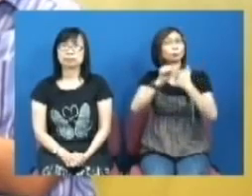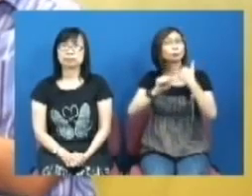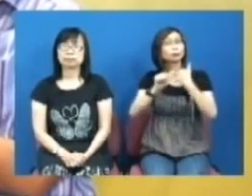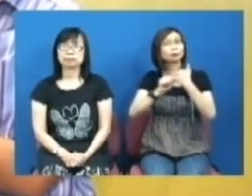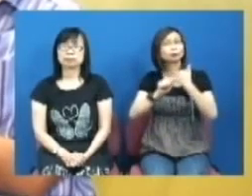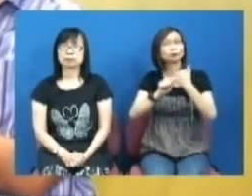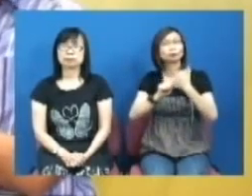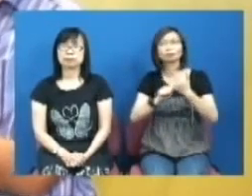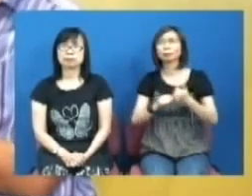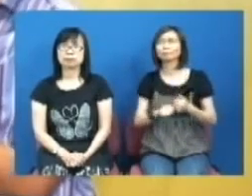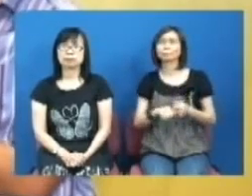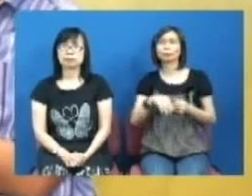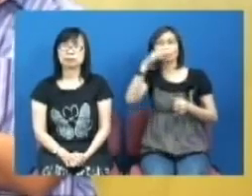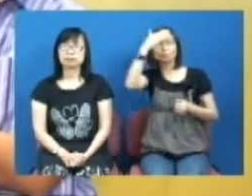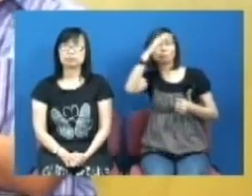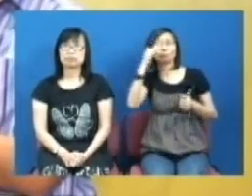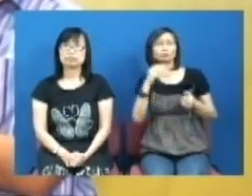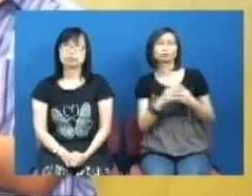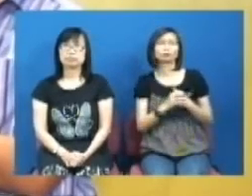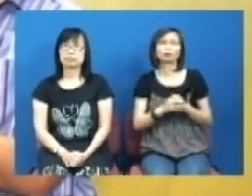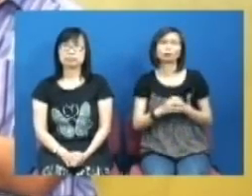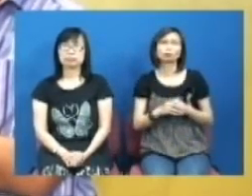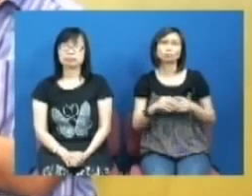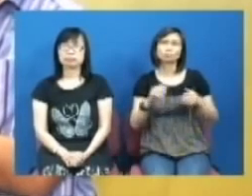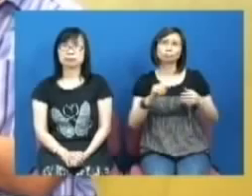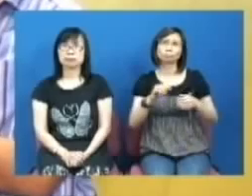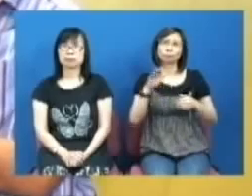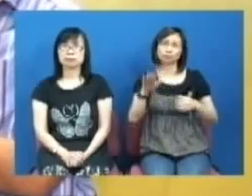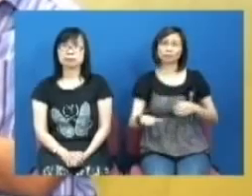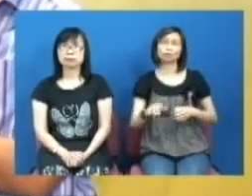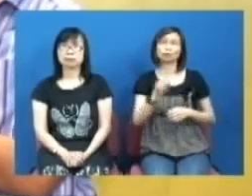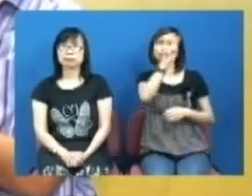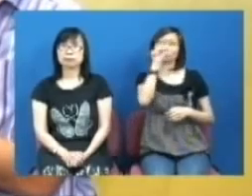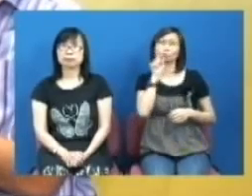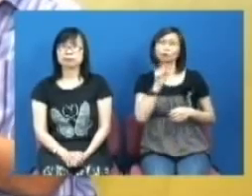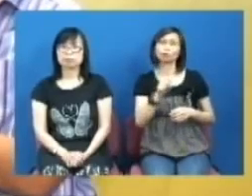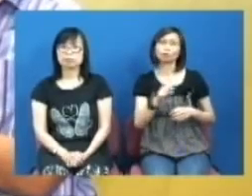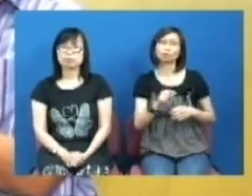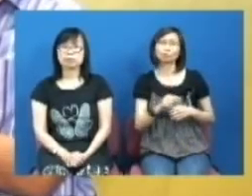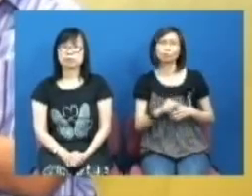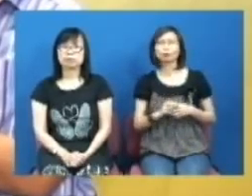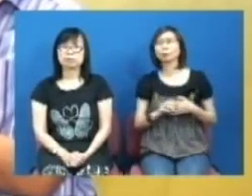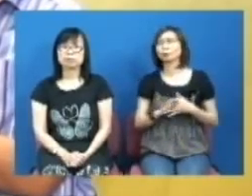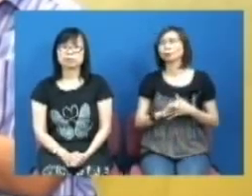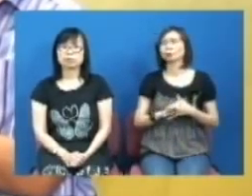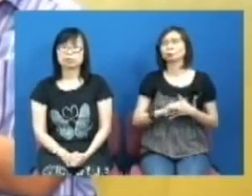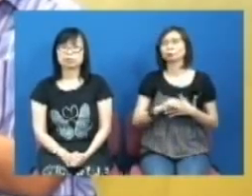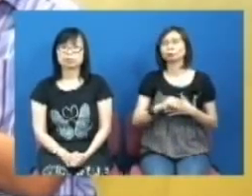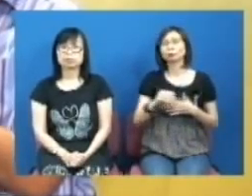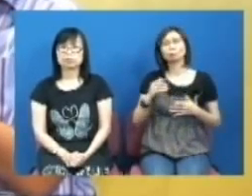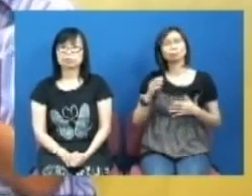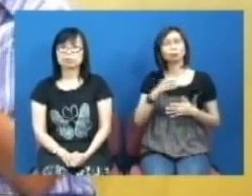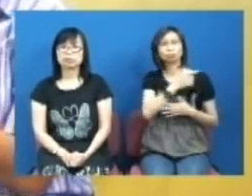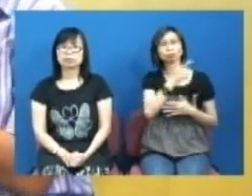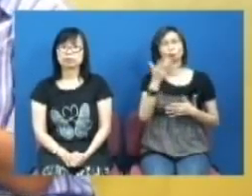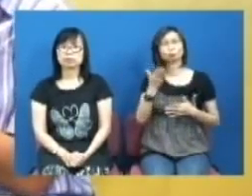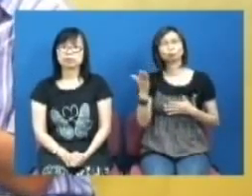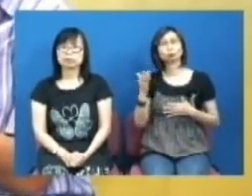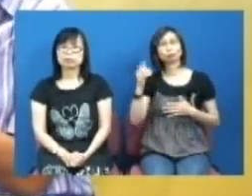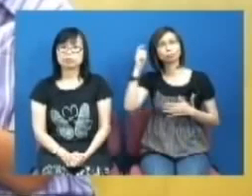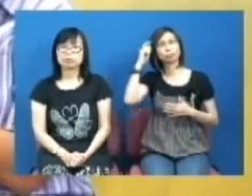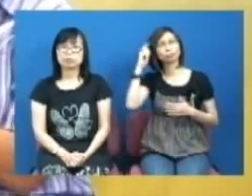性程度低，究竟係原因啦，定係個制度產生出嚟結果啊？其實我諗好少人都從依個角度去到解讀咁一啲咁嘅